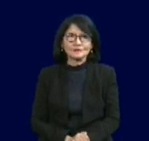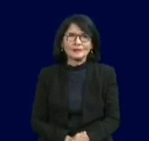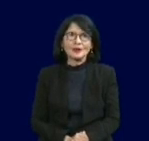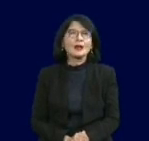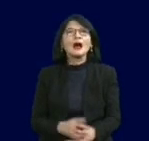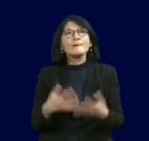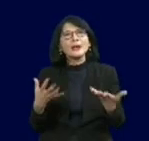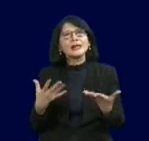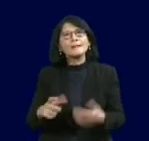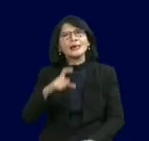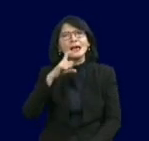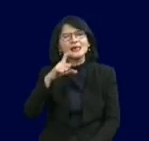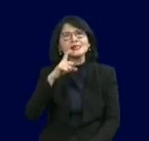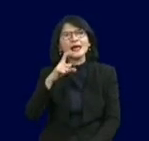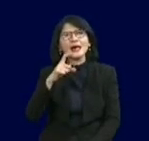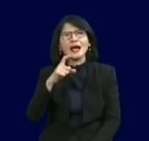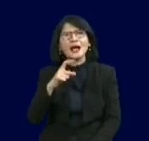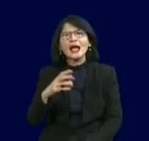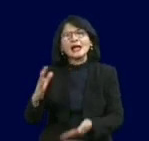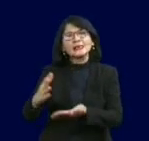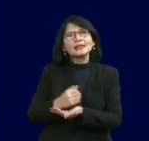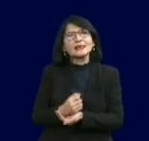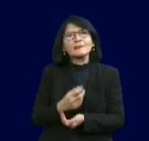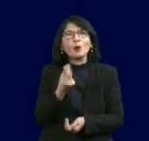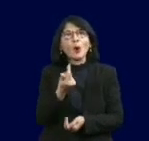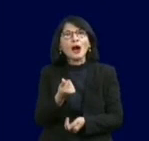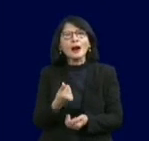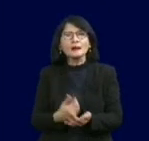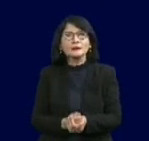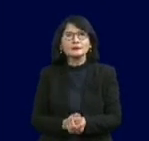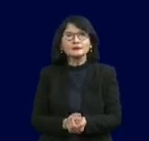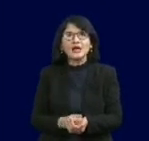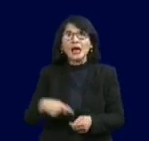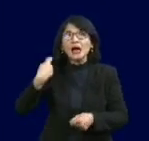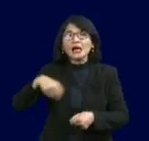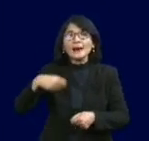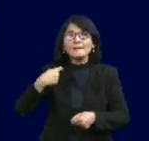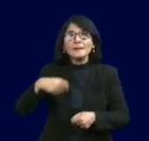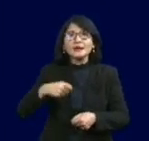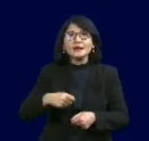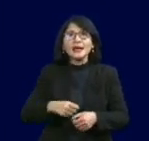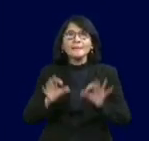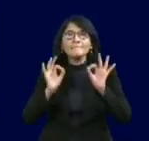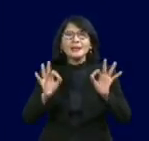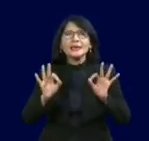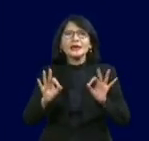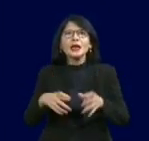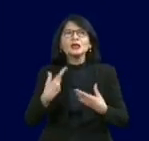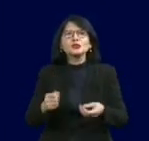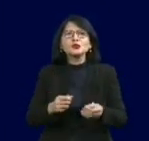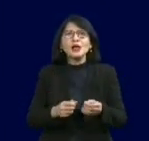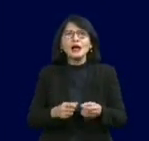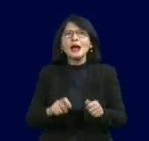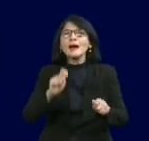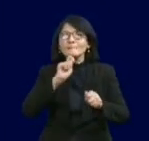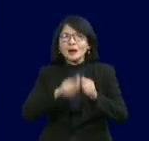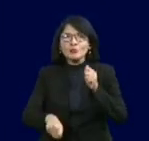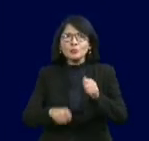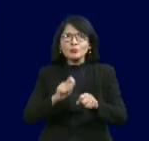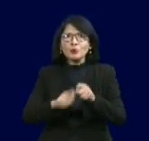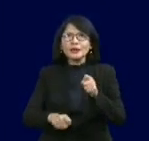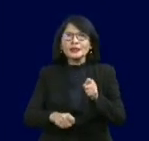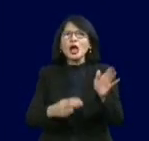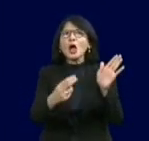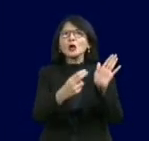Bagaimana mekanisme pencairan BSU ini? Jadi Kemendikbud telah membuat rekening-rekening baru di